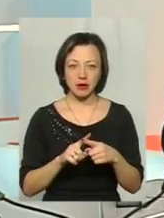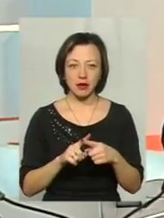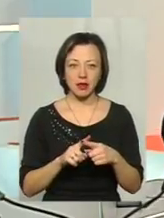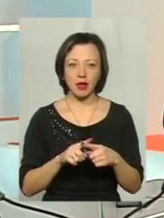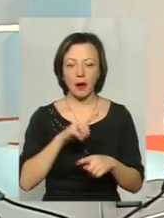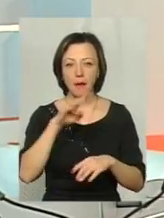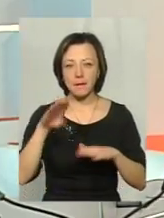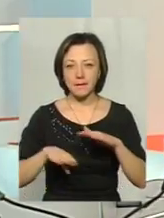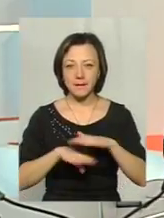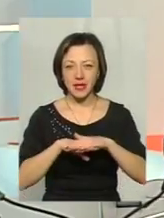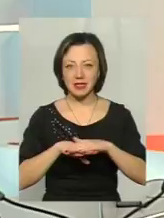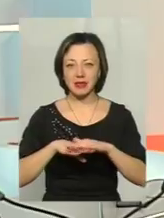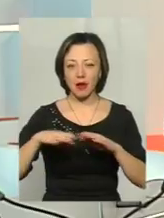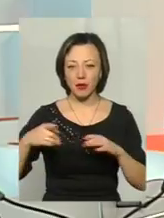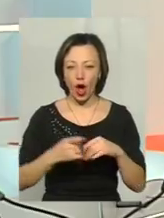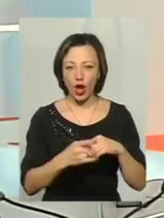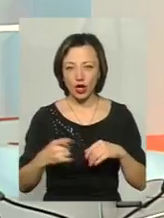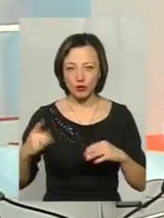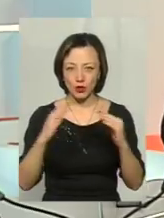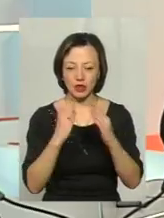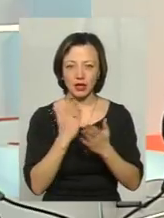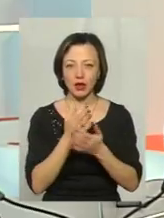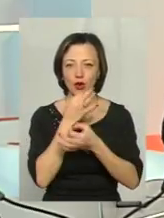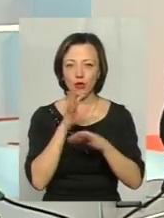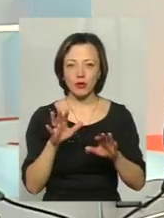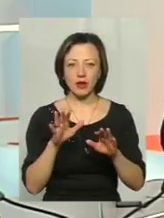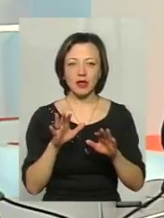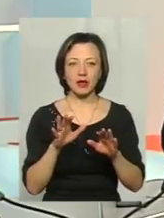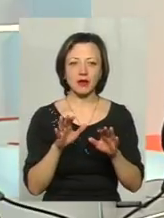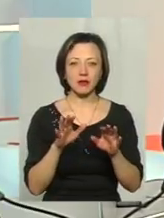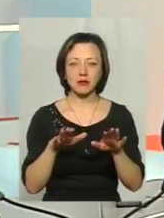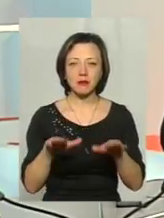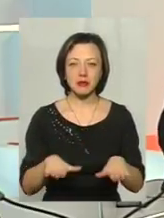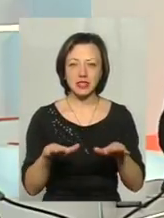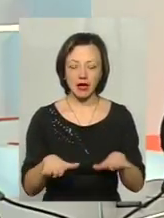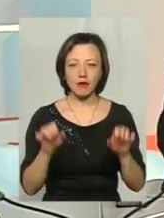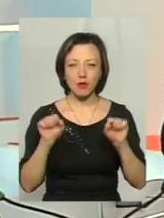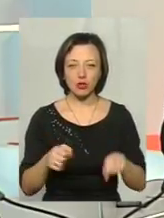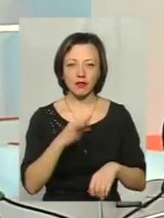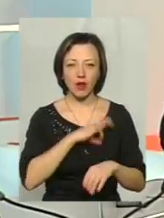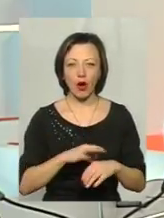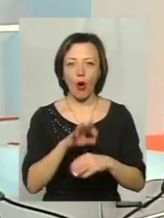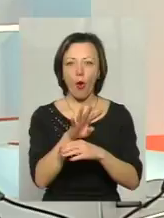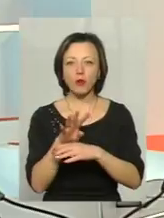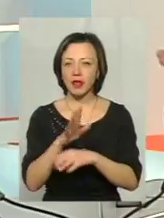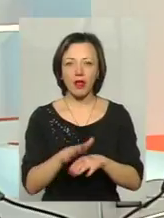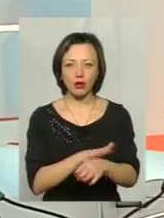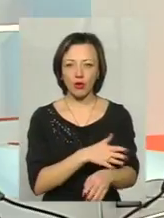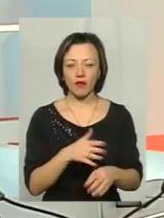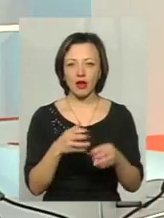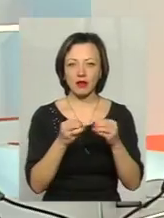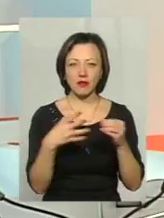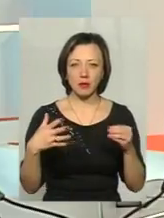підземні гаражі, які в будинках є, тут любі складки місцевості можна використати. Обстріл йде недовго, десь